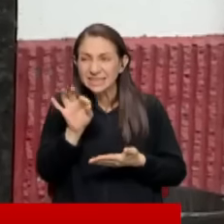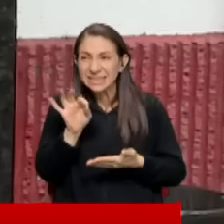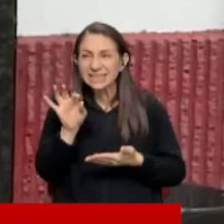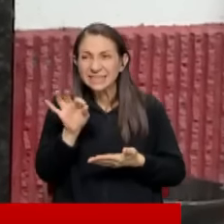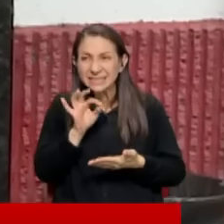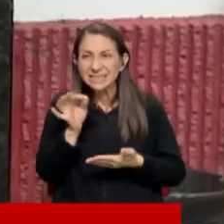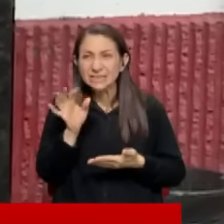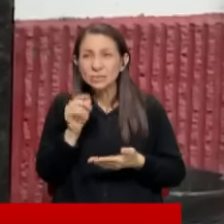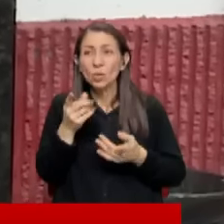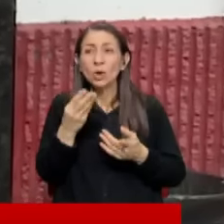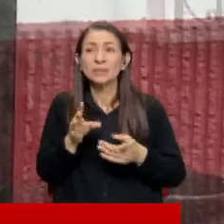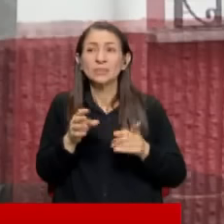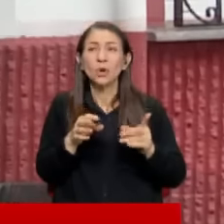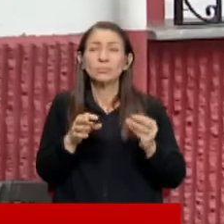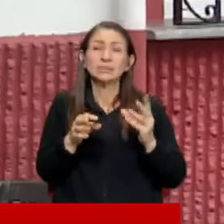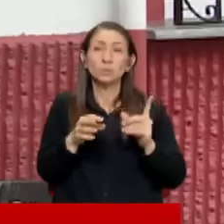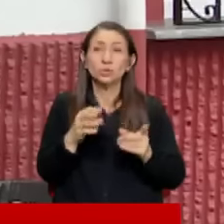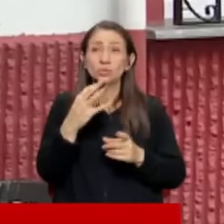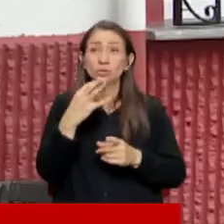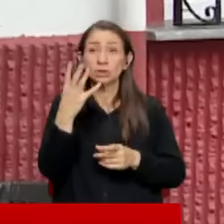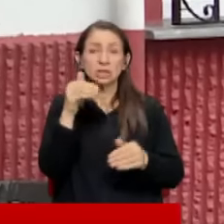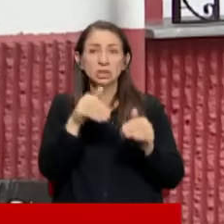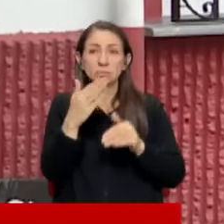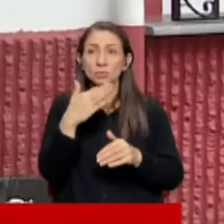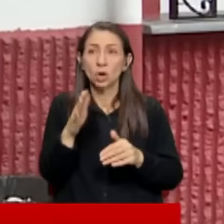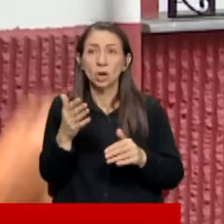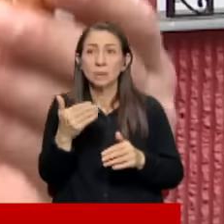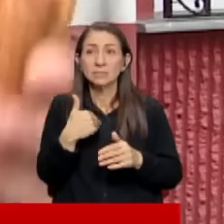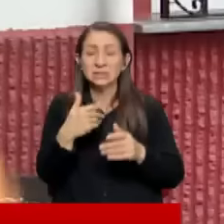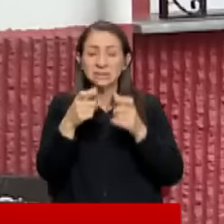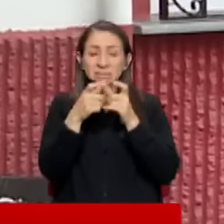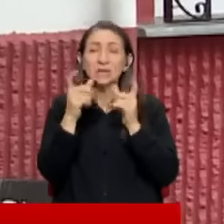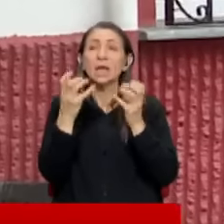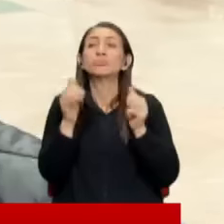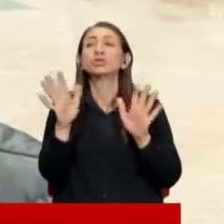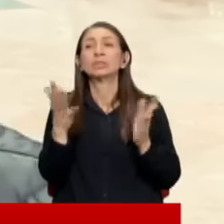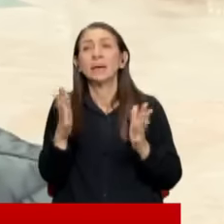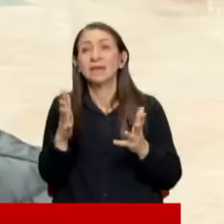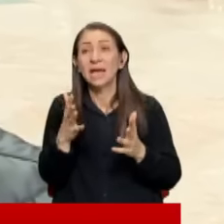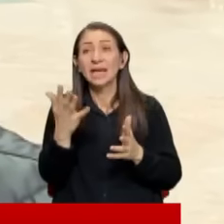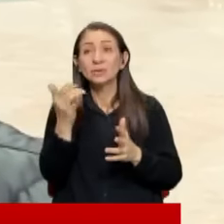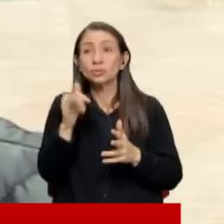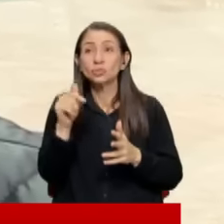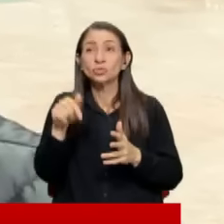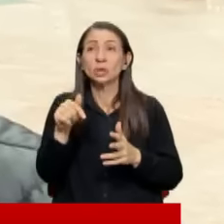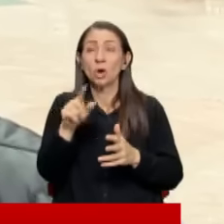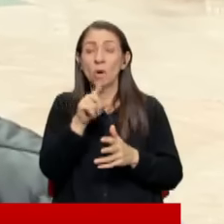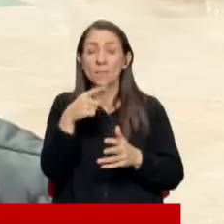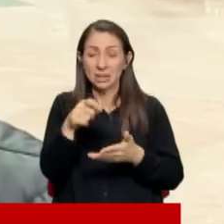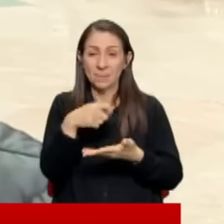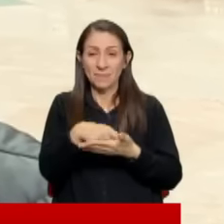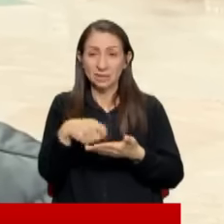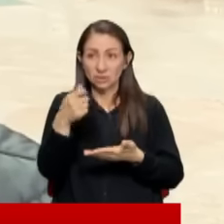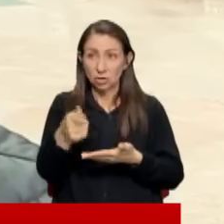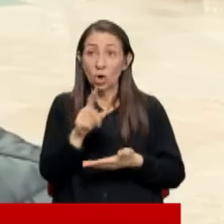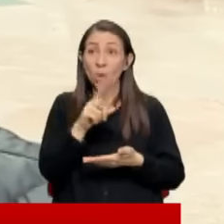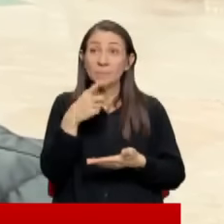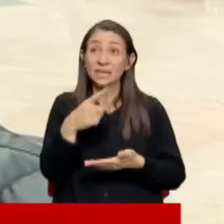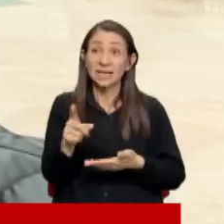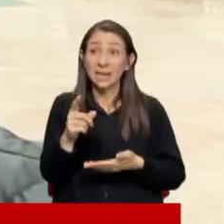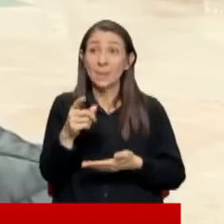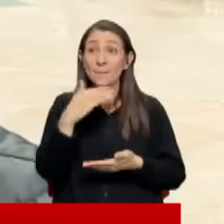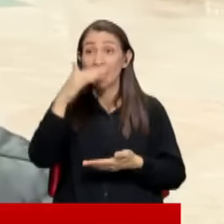çekmedik mi? Şu olmadı bu, o olmadı bu. 4 sene seçim yok. Biz simidi de bulamayacağız belki de. En azından şu anda 10 bin lira maaş veriyorlarsa 10 bin lira